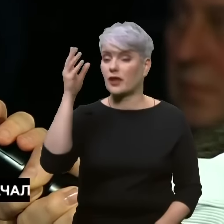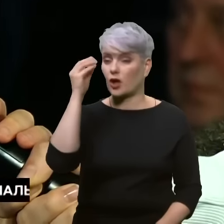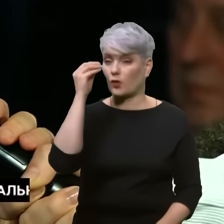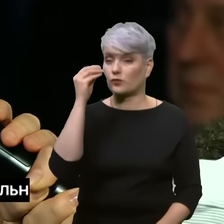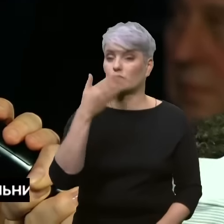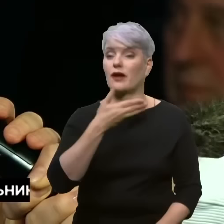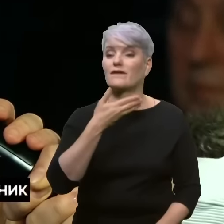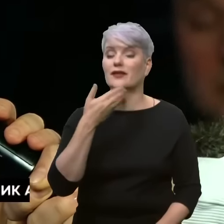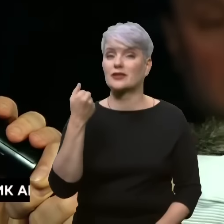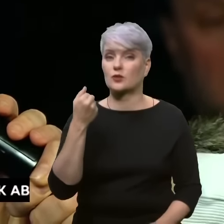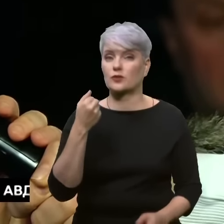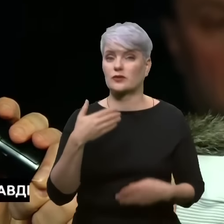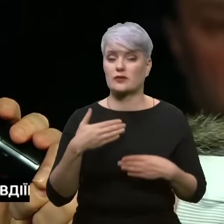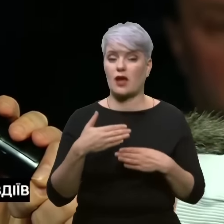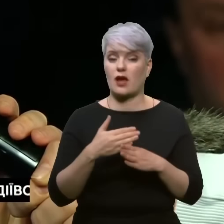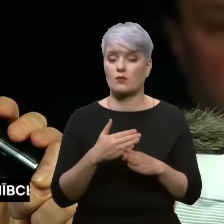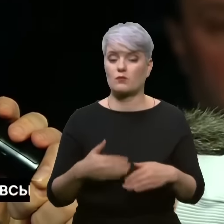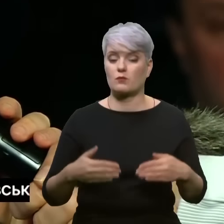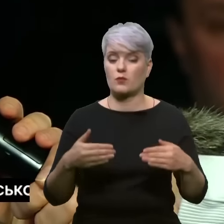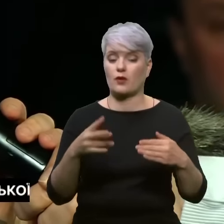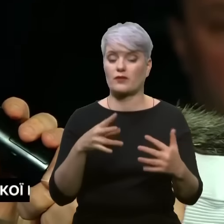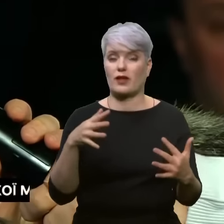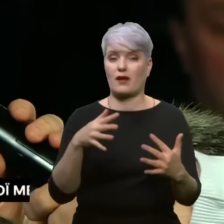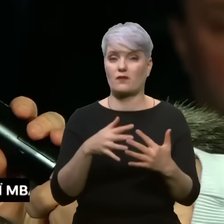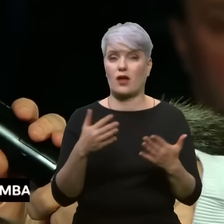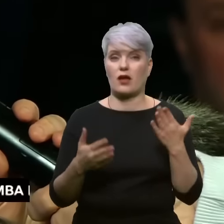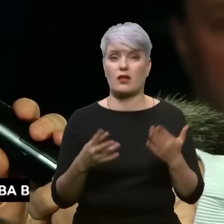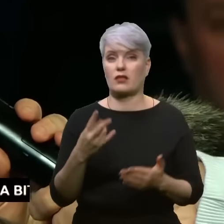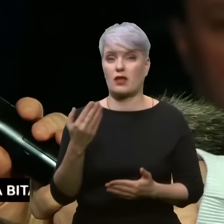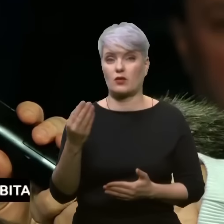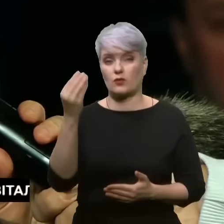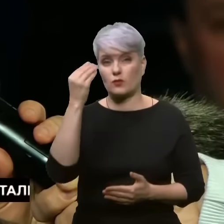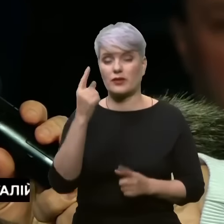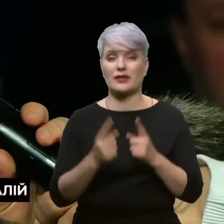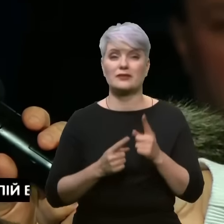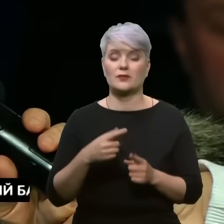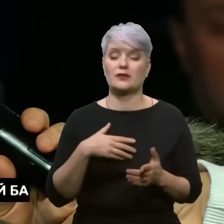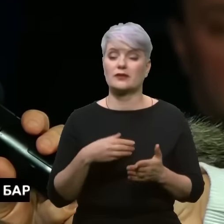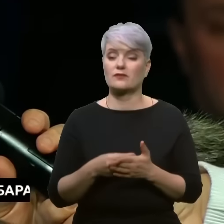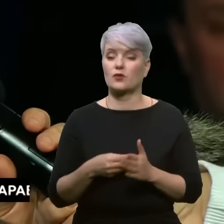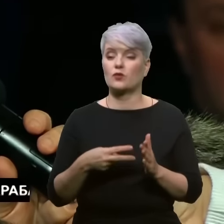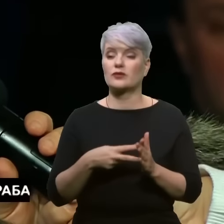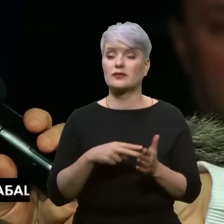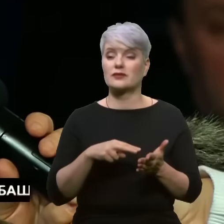Враховуючи відсутність проривів на фронті, чи не думаєте ви змінити свою стратегію,